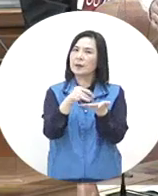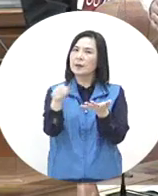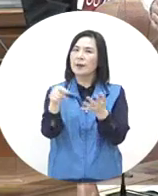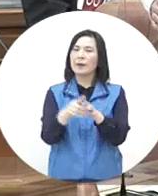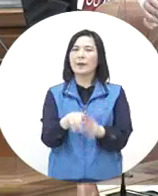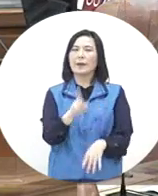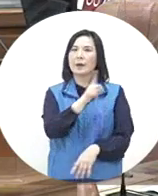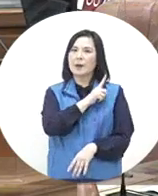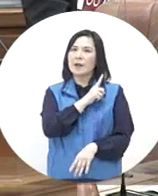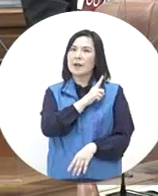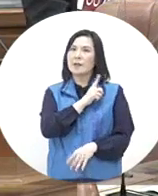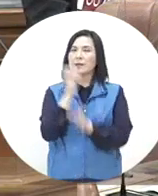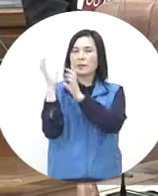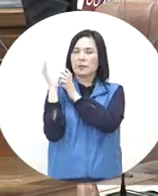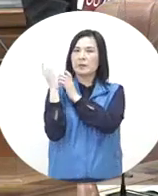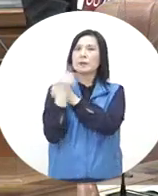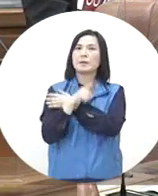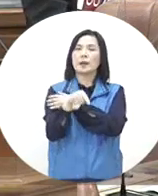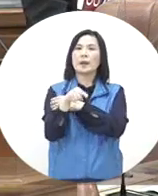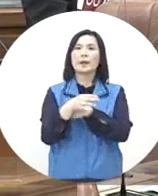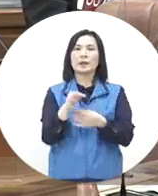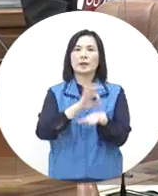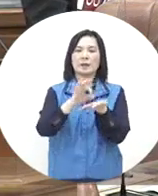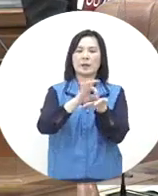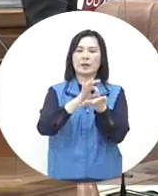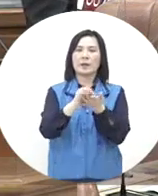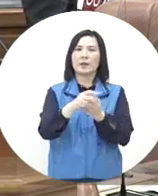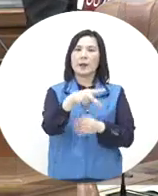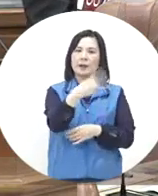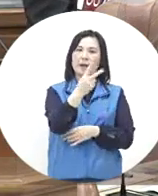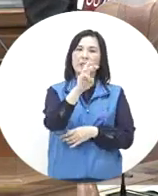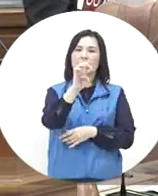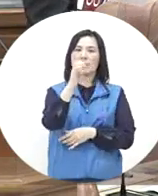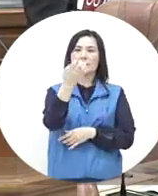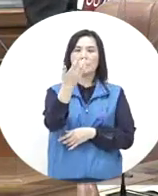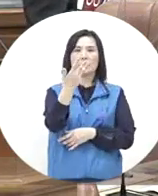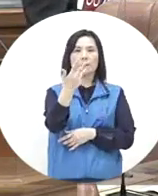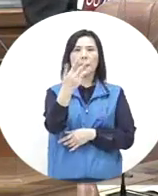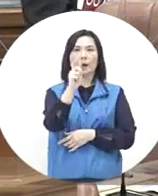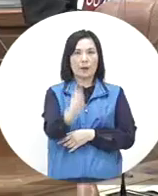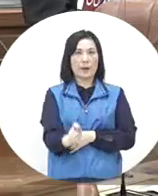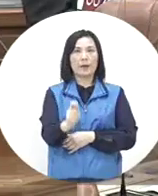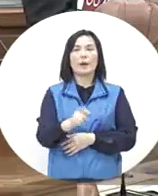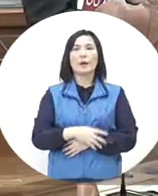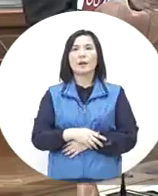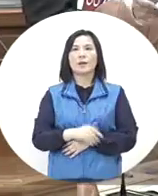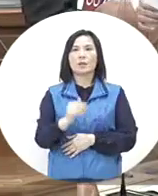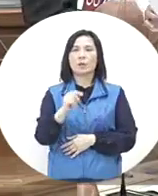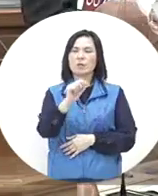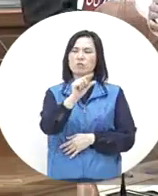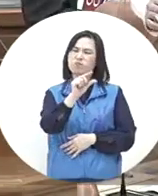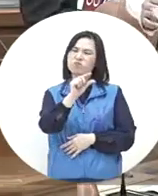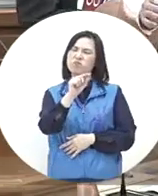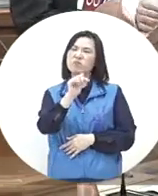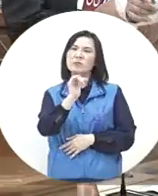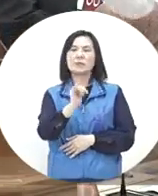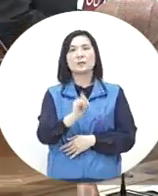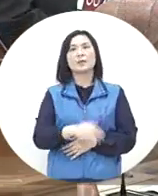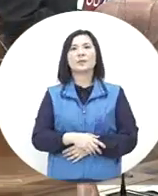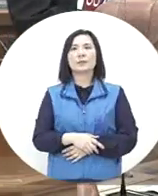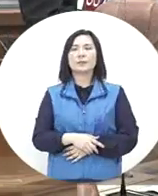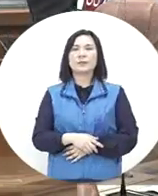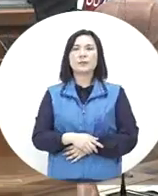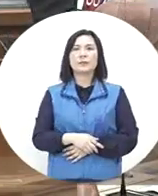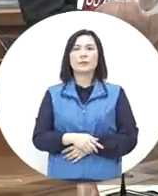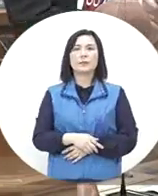性的建设经费大概248亿。坦白说248亿也不是很高啦，就是说以这个整体的债务来讲，但问题是市长，